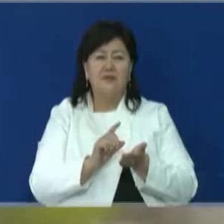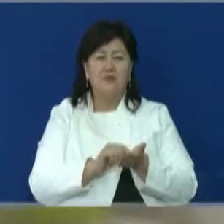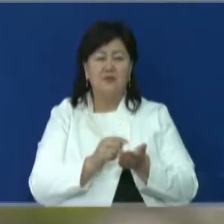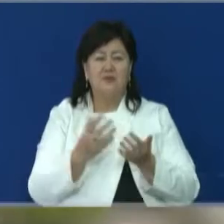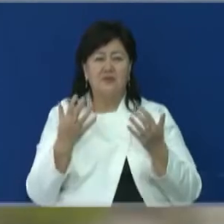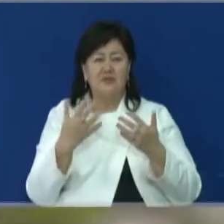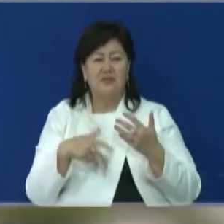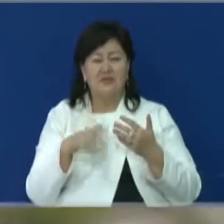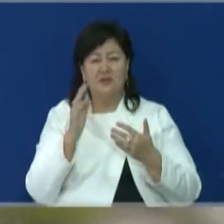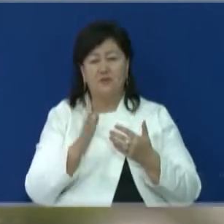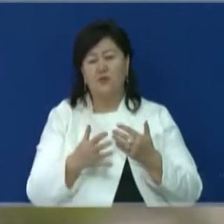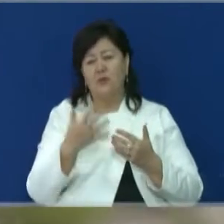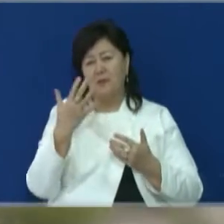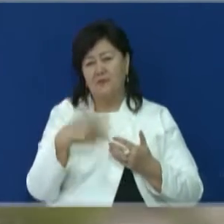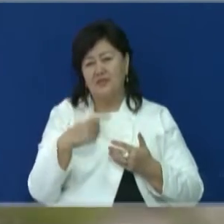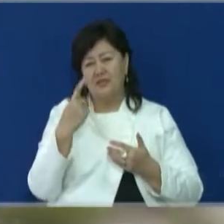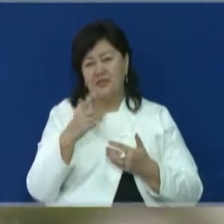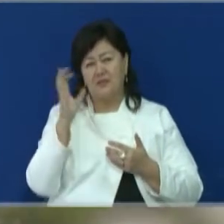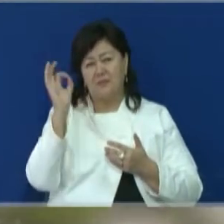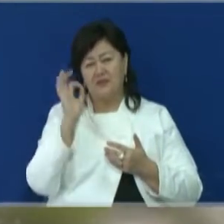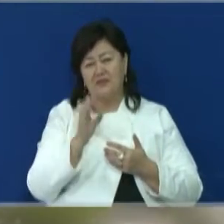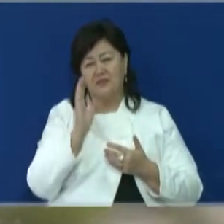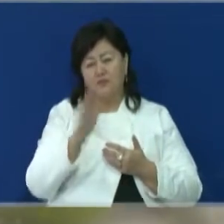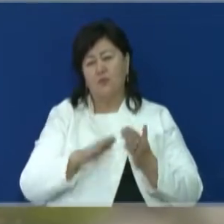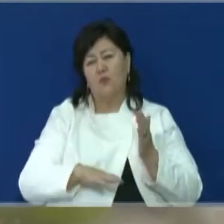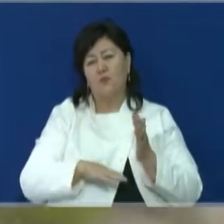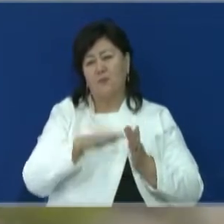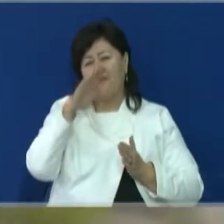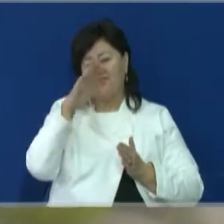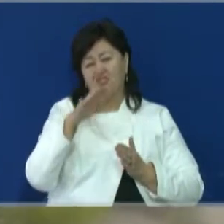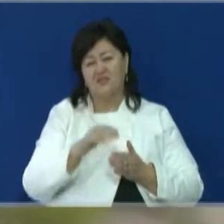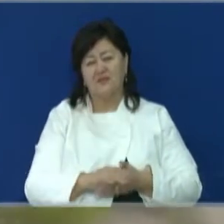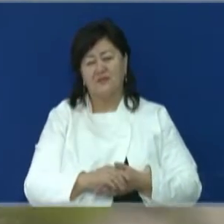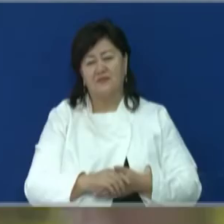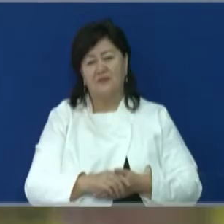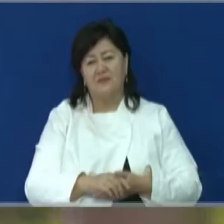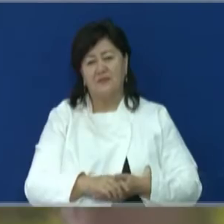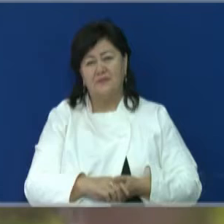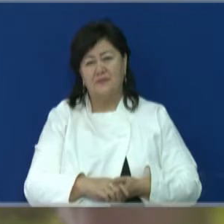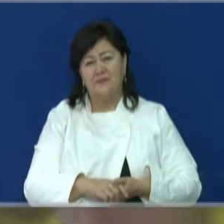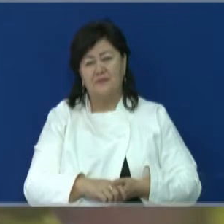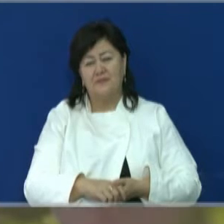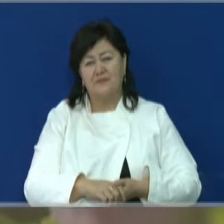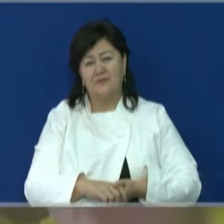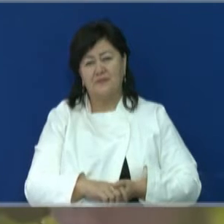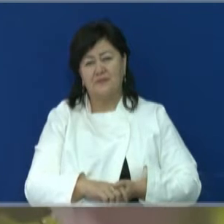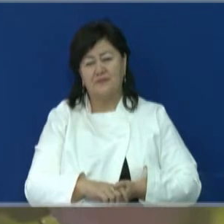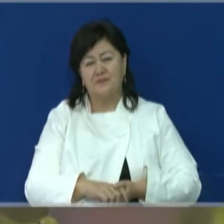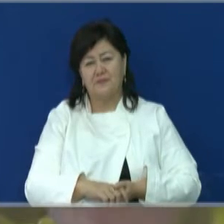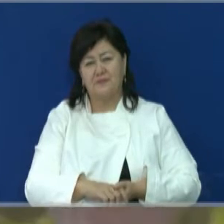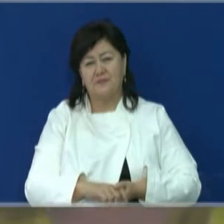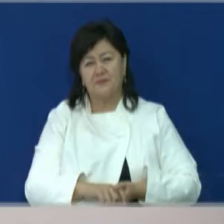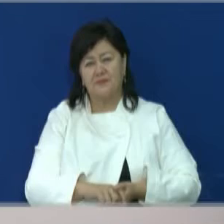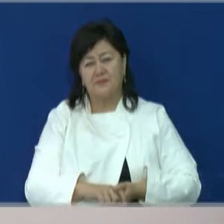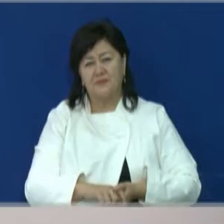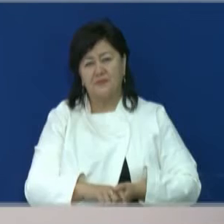есеппен 51%-ға өсуі тиіс. Аслан Ертісбаев, Эльмира Жүсінбекқызы, Айнұр Қасым, Нұрлан Оразалин, Семей